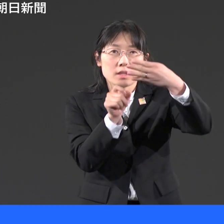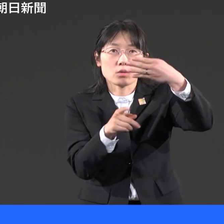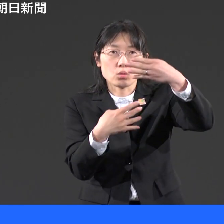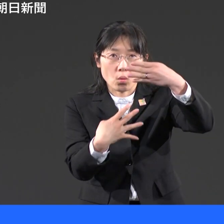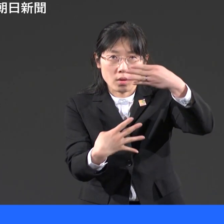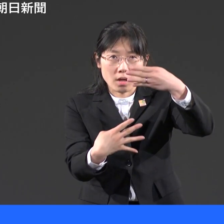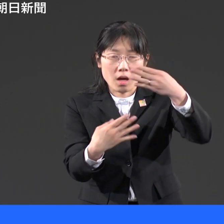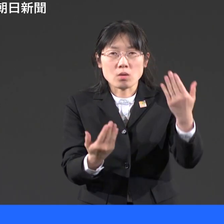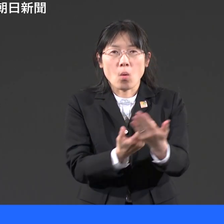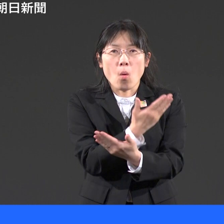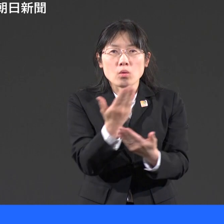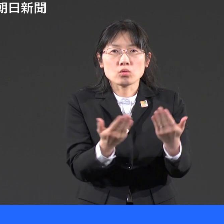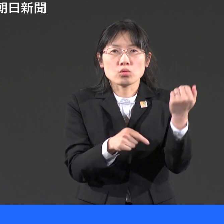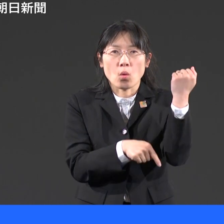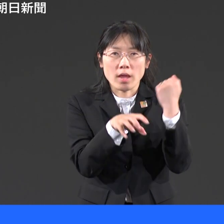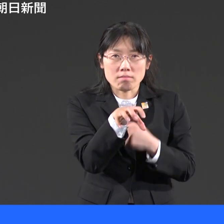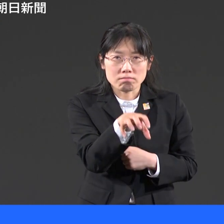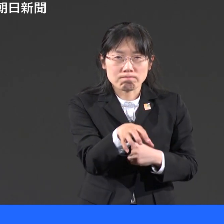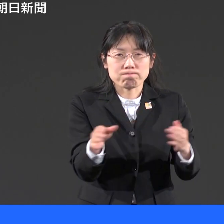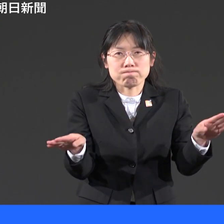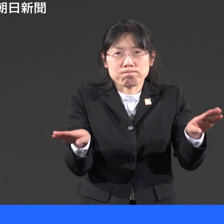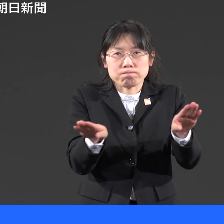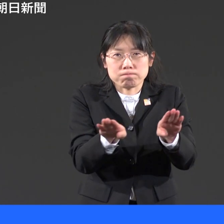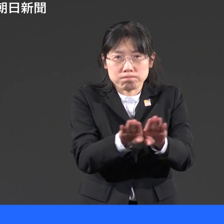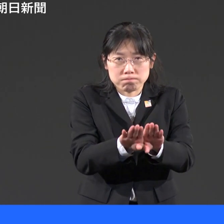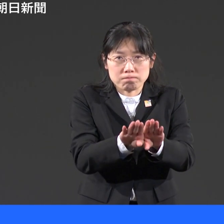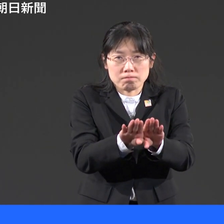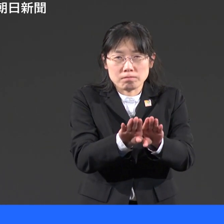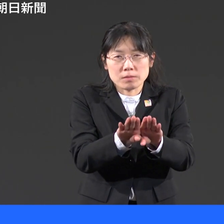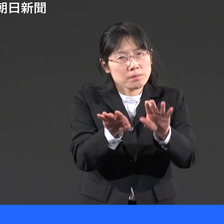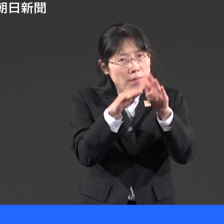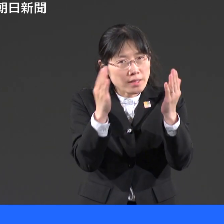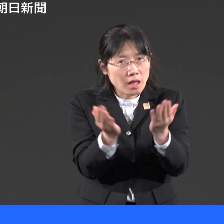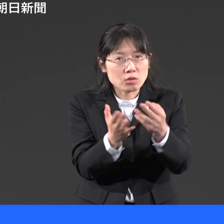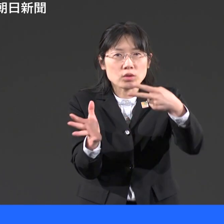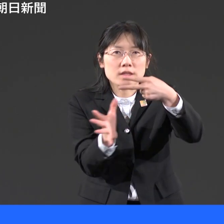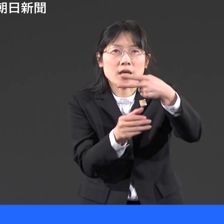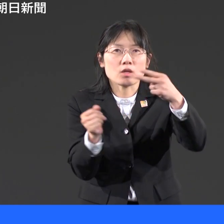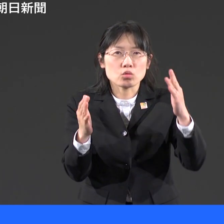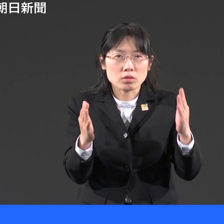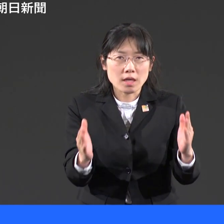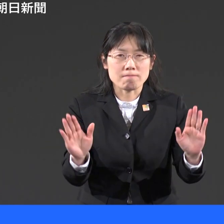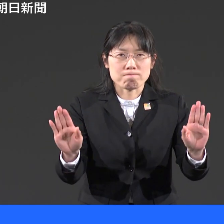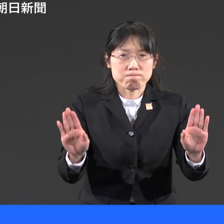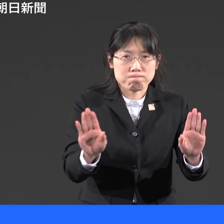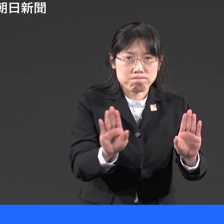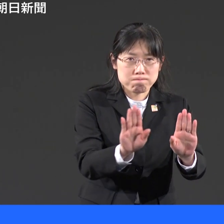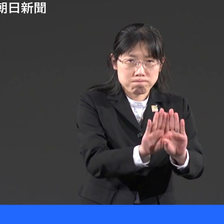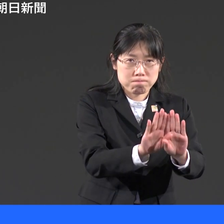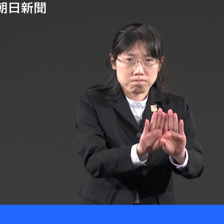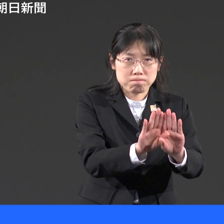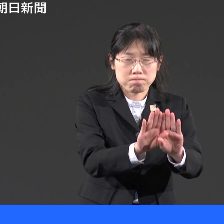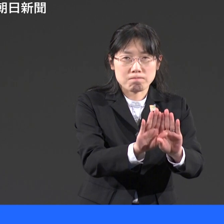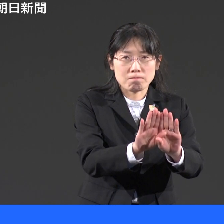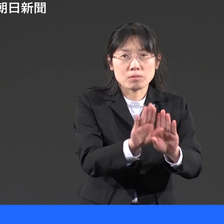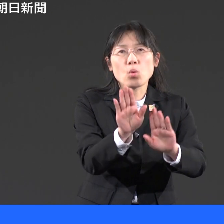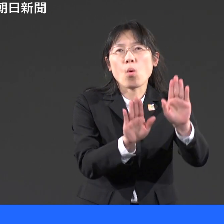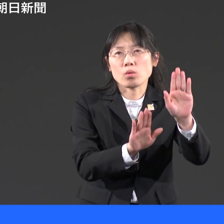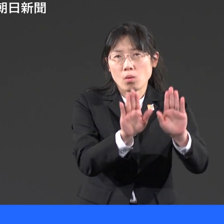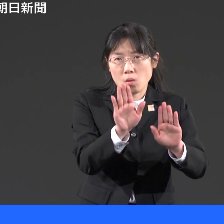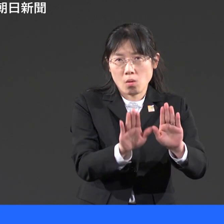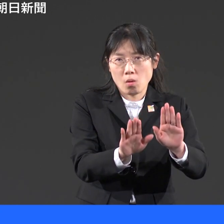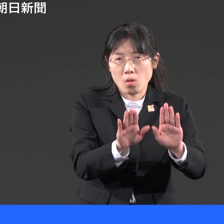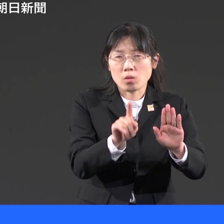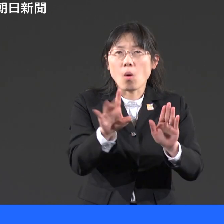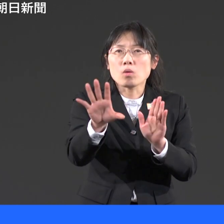流拠点が閉鎖されています。で、約2ヶ月間、まあ、閉鎖されている状況になっていると思いますが、これに対する受け止め